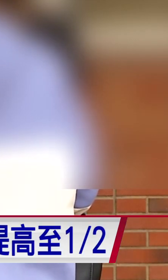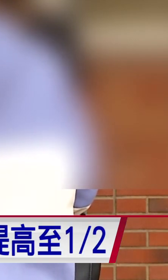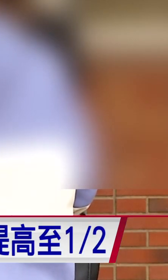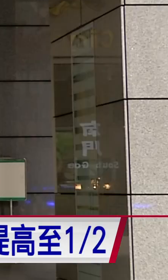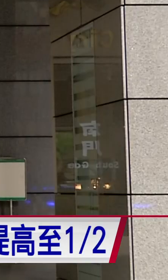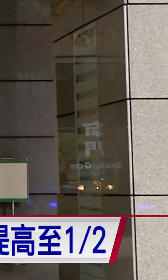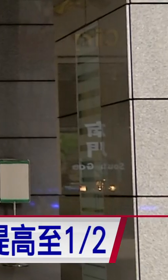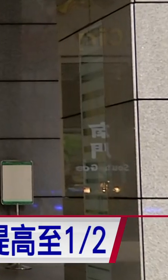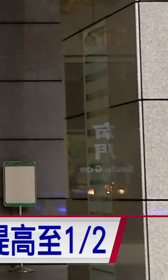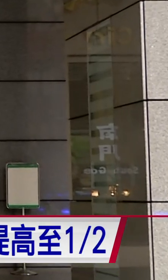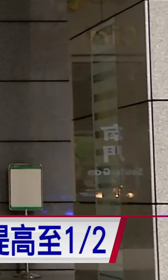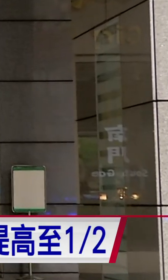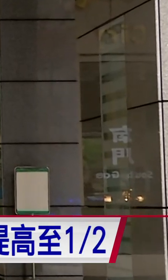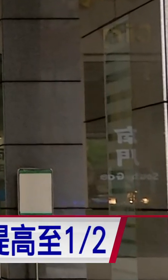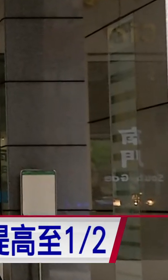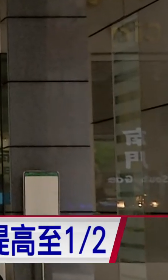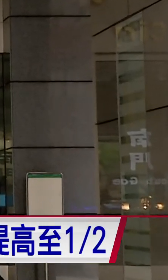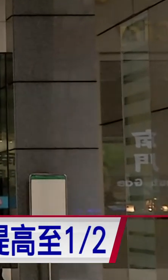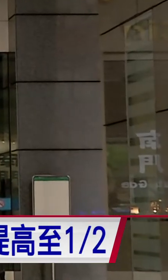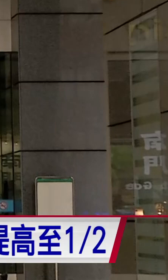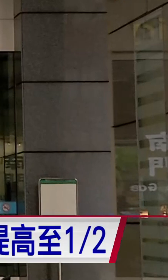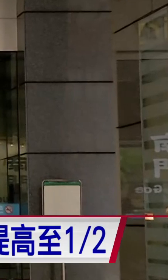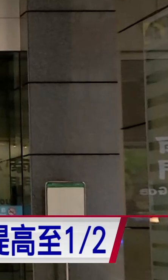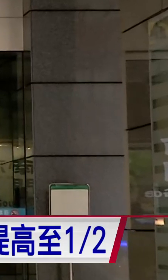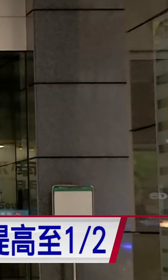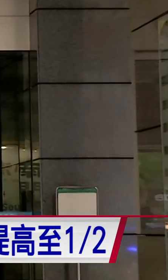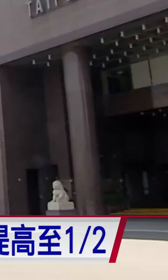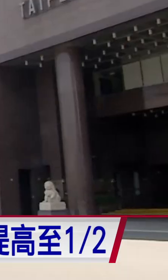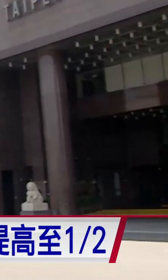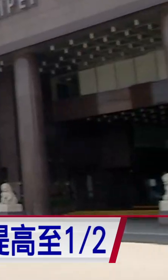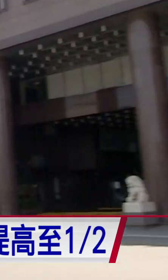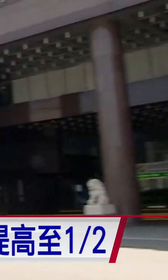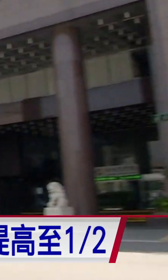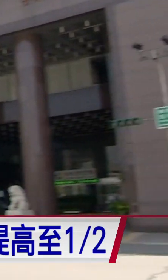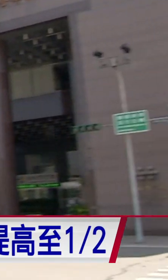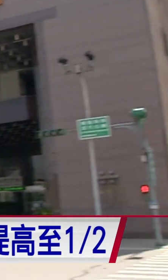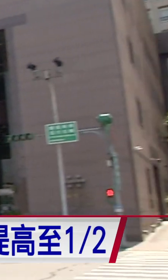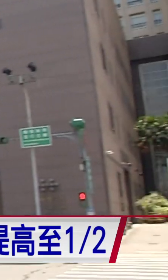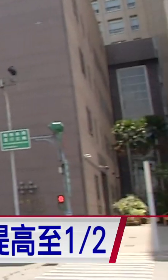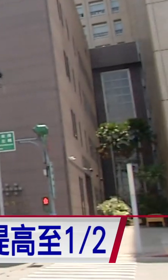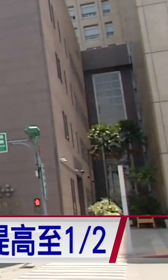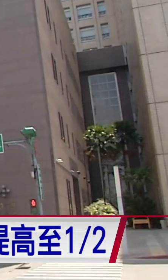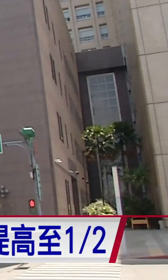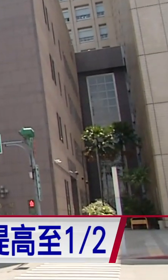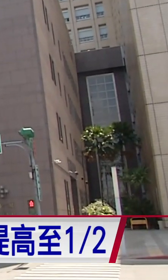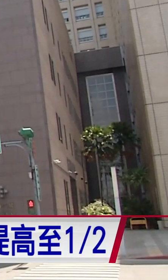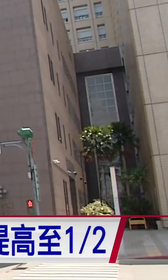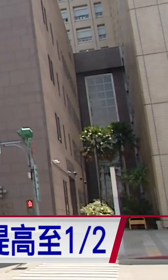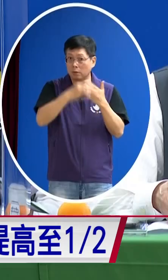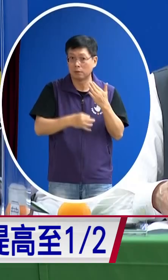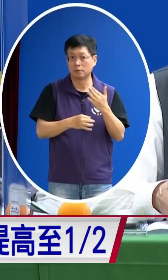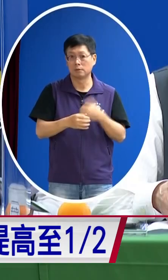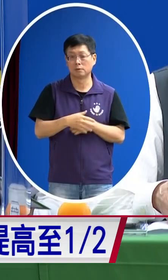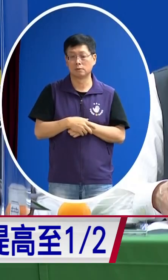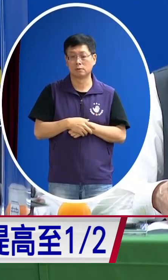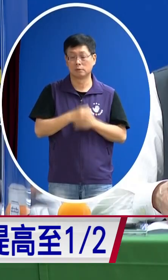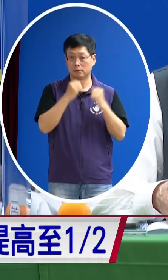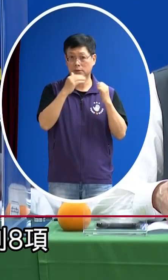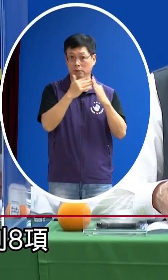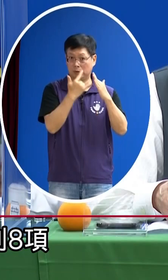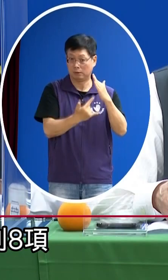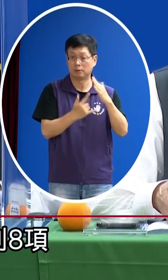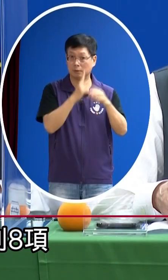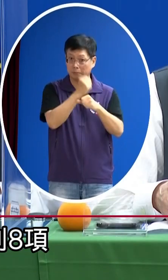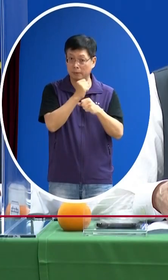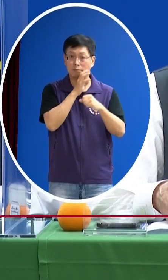总处公布，只要符合条件，双北的中央机关居家上班者可由原先的1/3提高到1/2。 居家上班